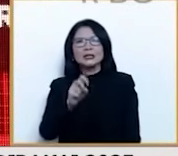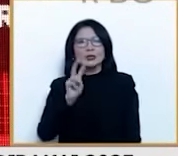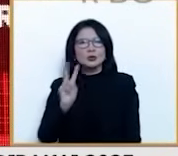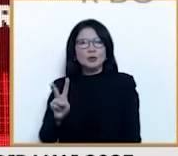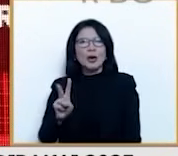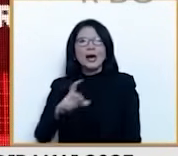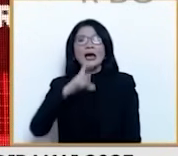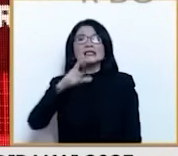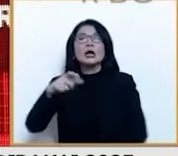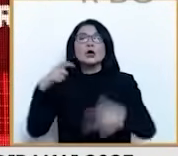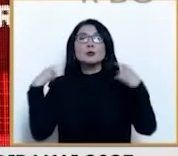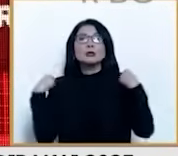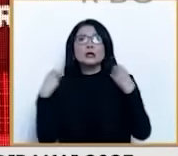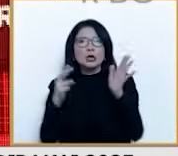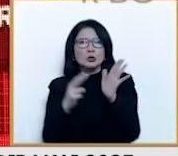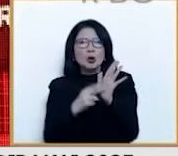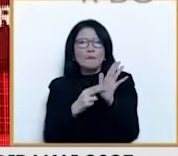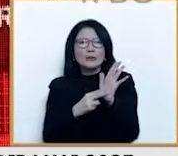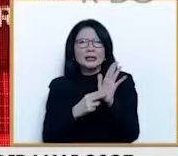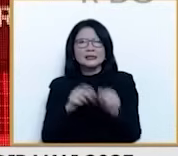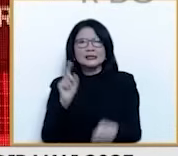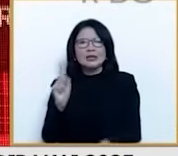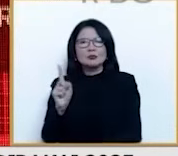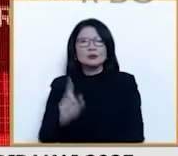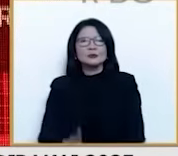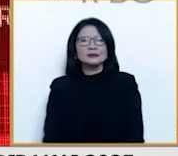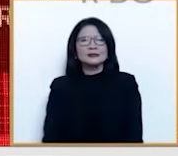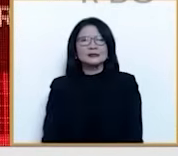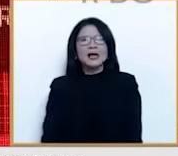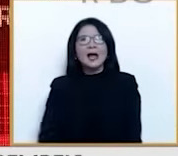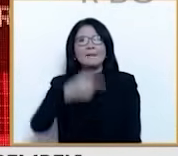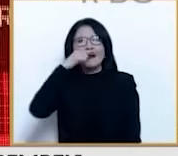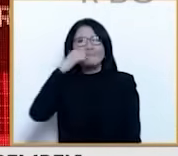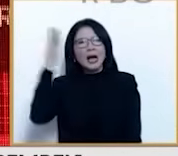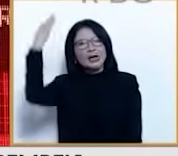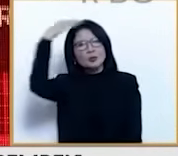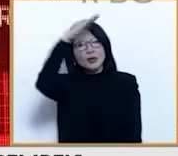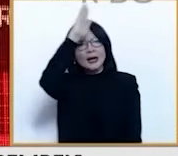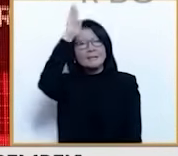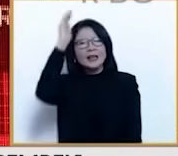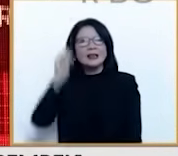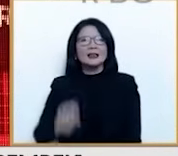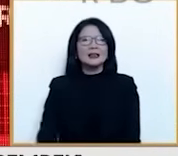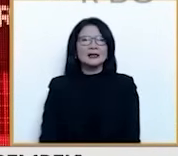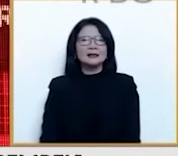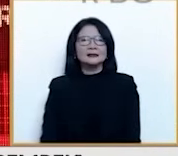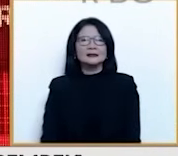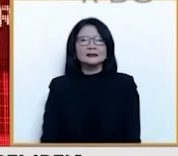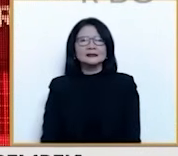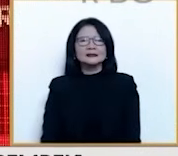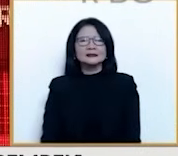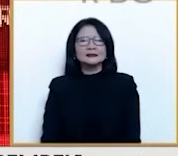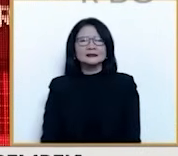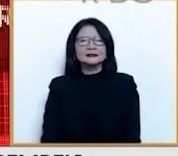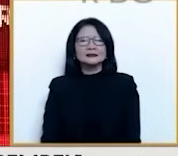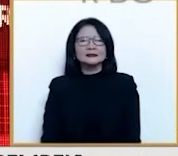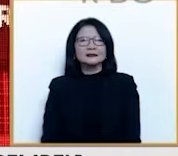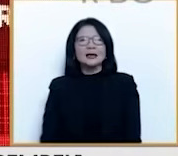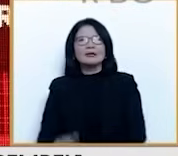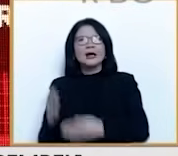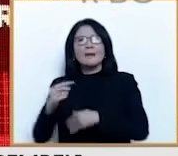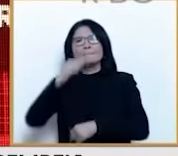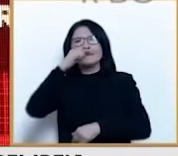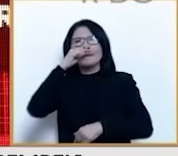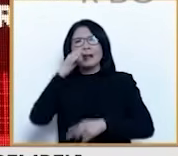untuk calon gubernur nomor urut 1, Bapak Ridwan Kamil. Untuk itu kami persilakan kepada Bapak Hari Ara